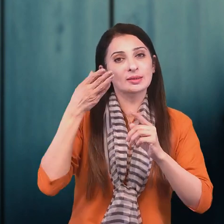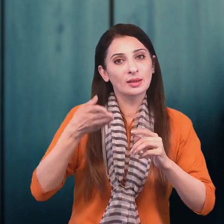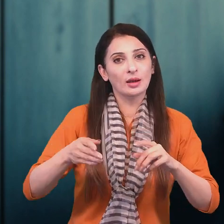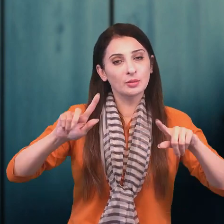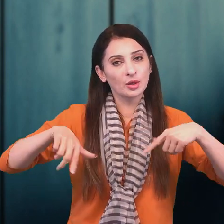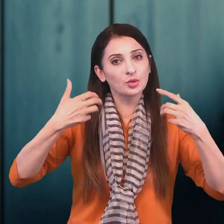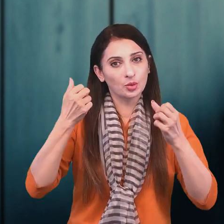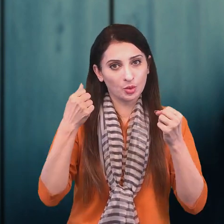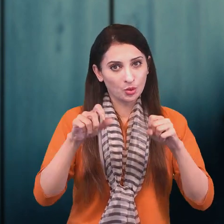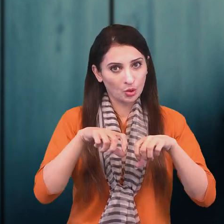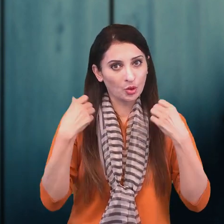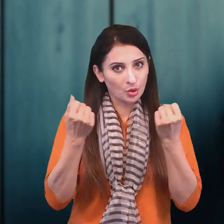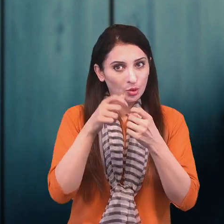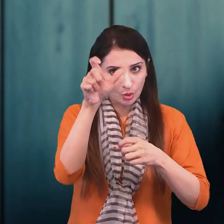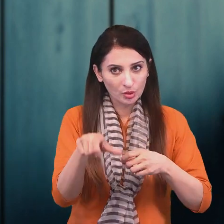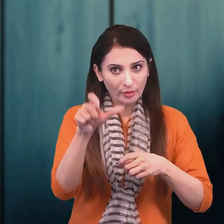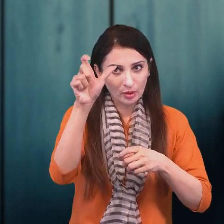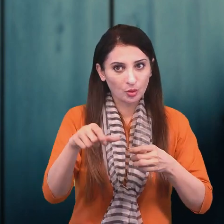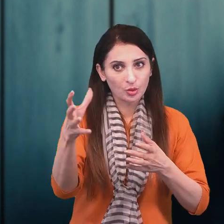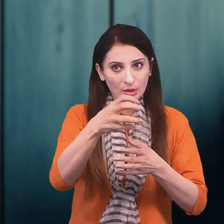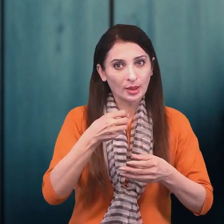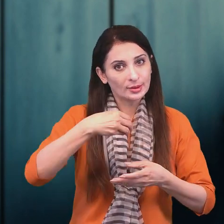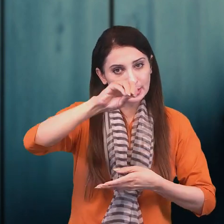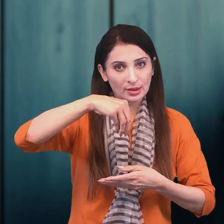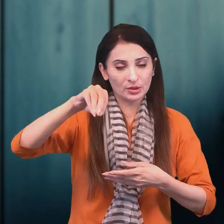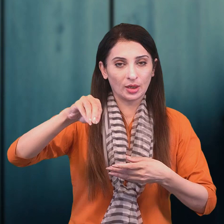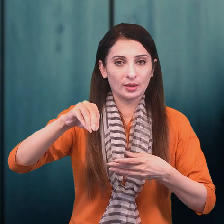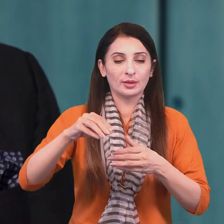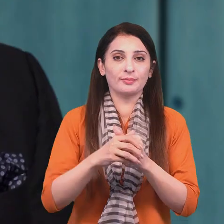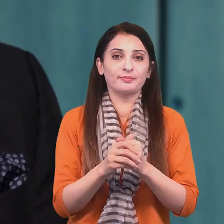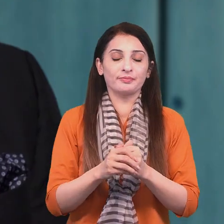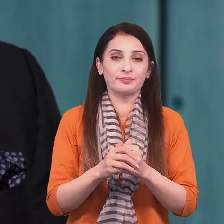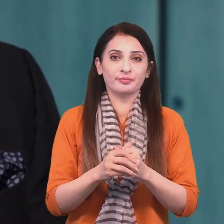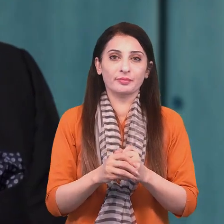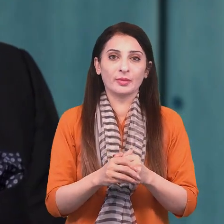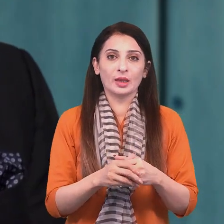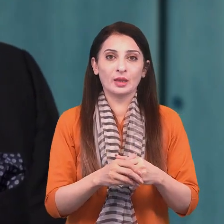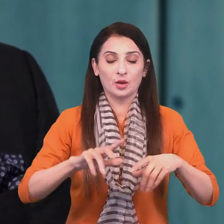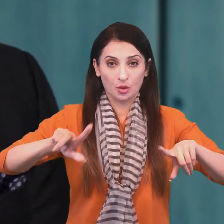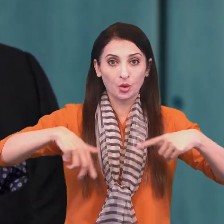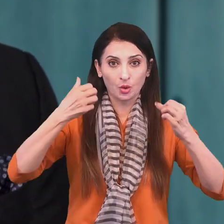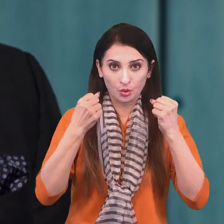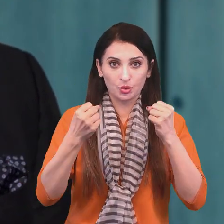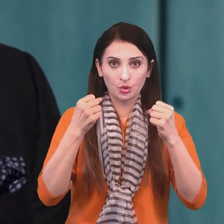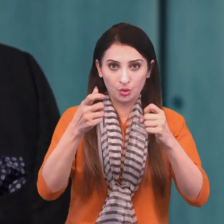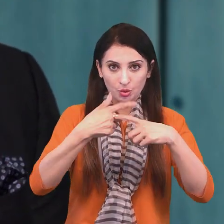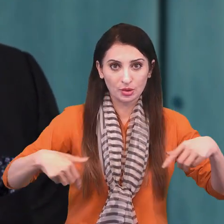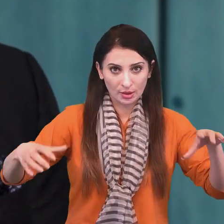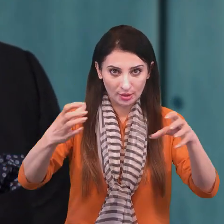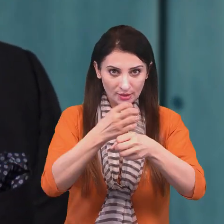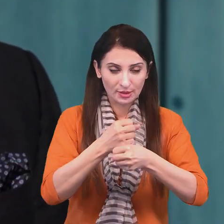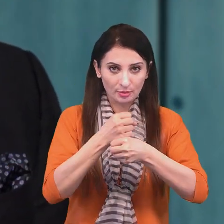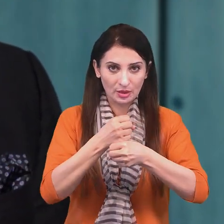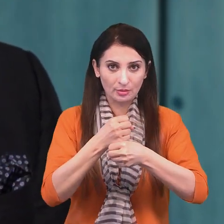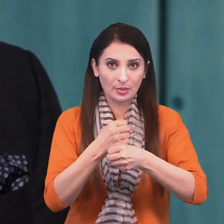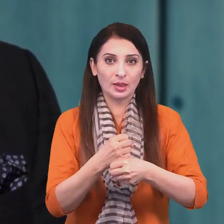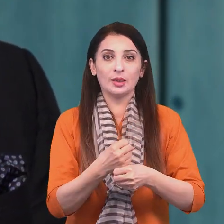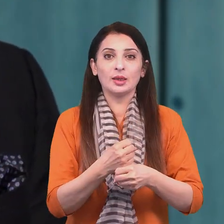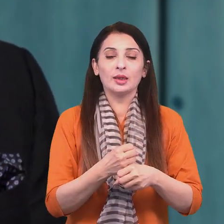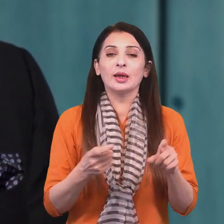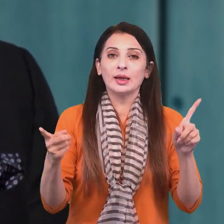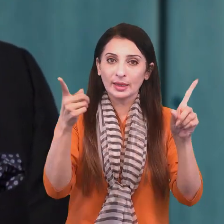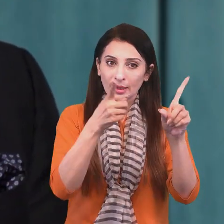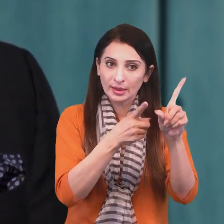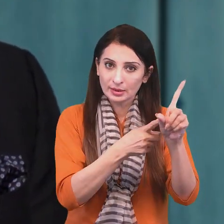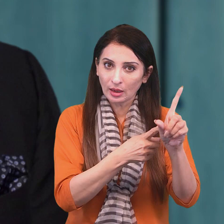राइट्स मिल रहे हैं और आने वाले वक्त में मज़ीद मुस्तहकम तरीके से मिलेंगे। यूथ जनरल असम्बली में हमारी कोशिश होती है कि हम साल